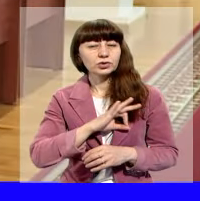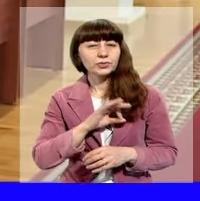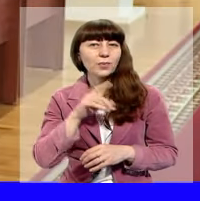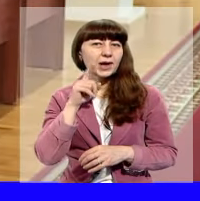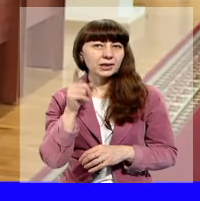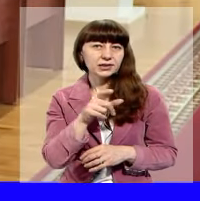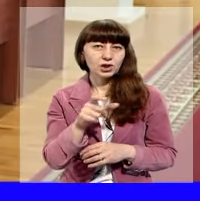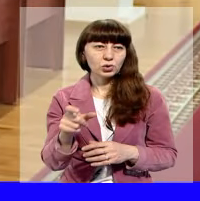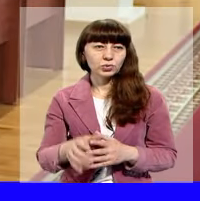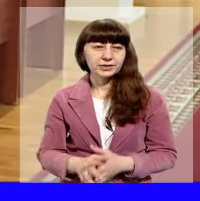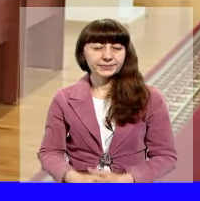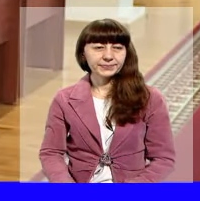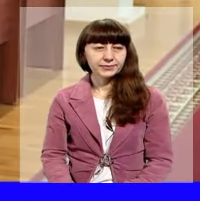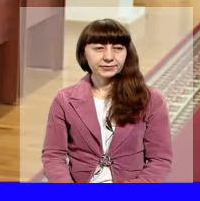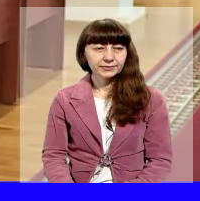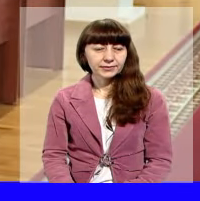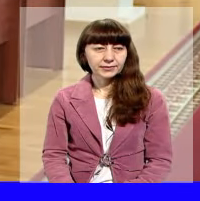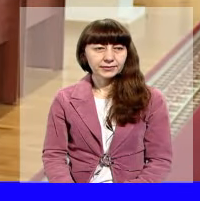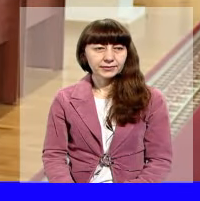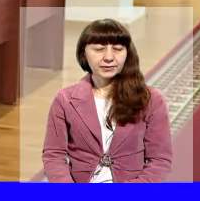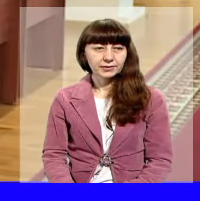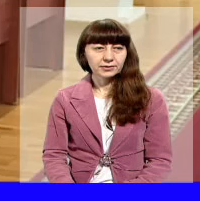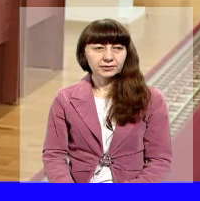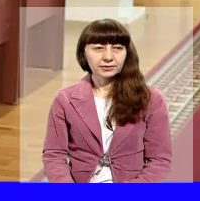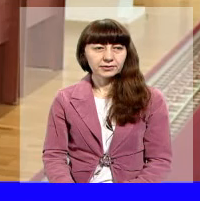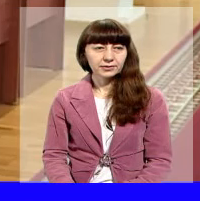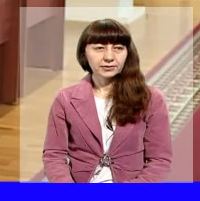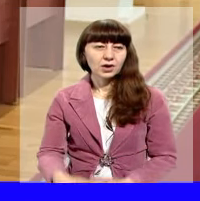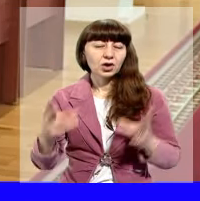ақпан жағдайына кешенді бағдарламаның шараларын іске асыру шегінде